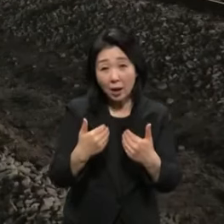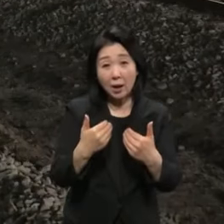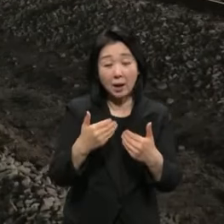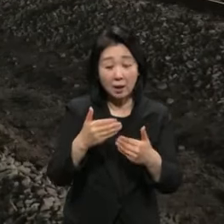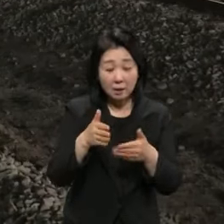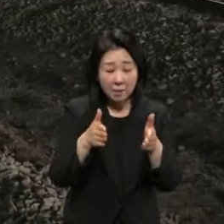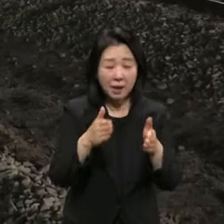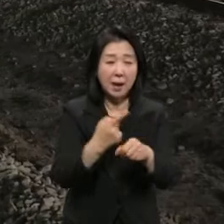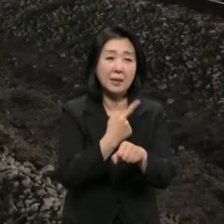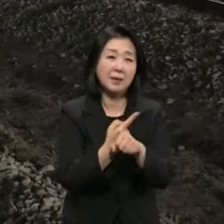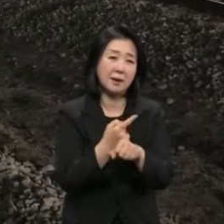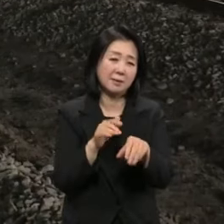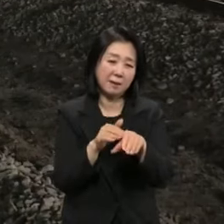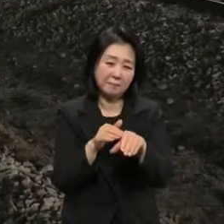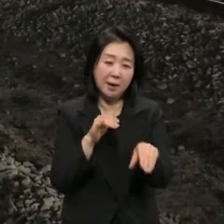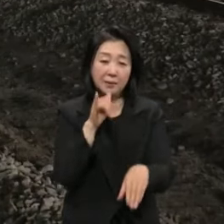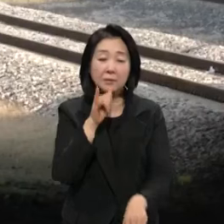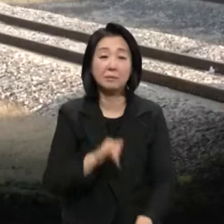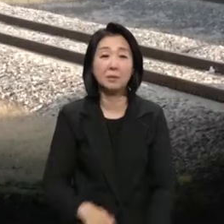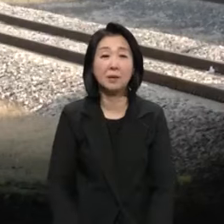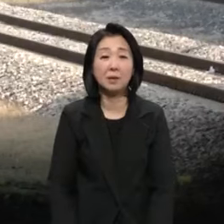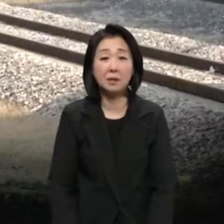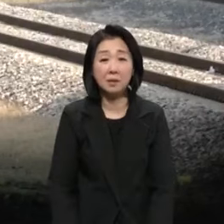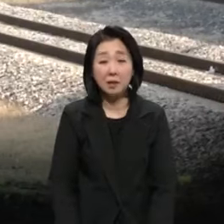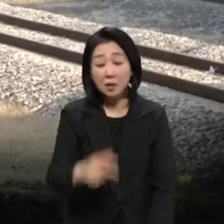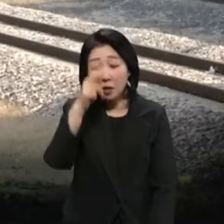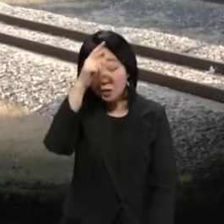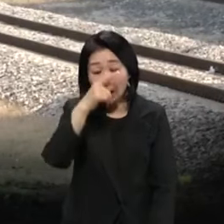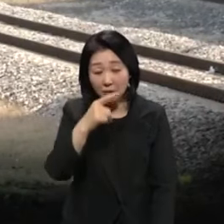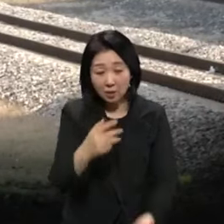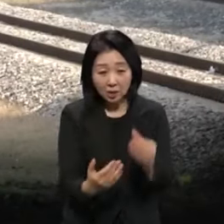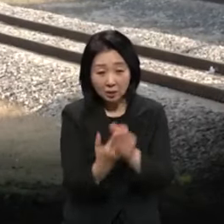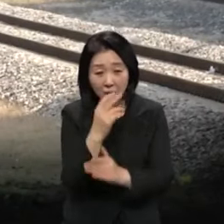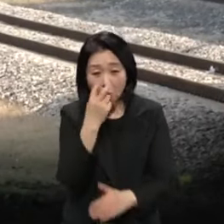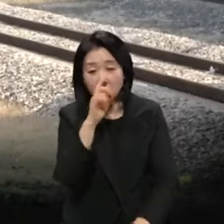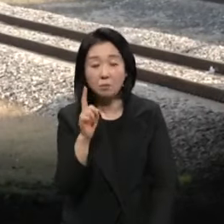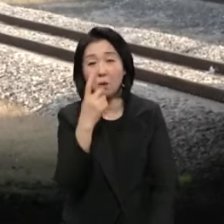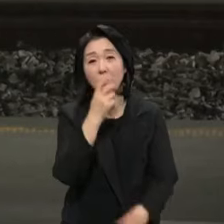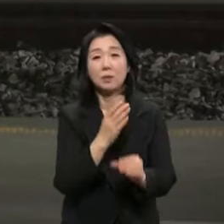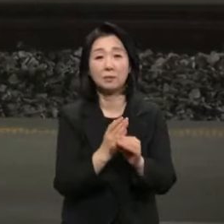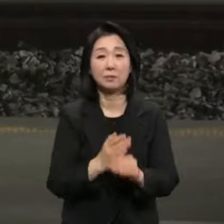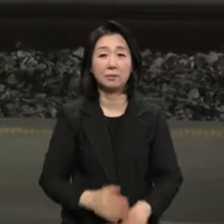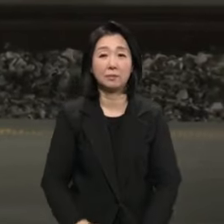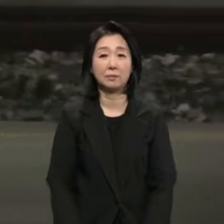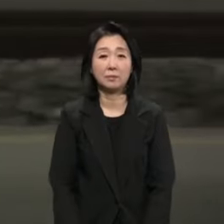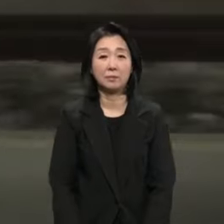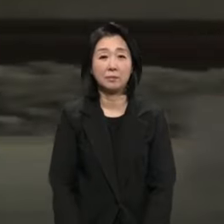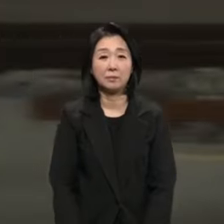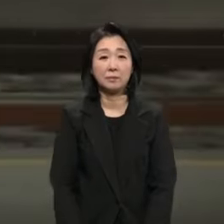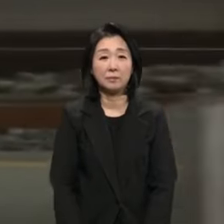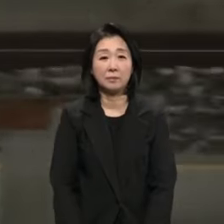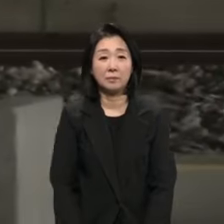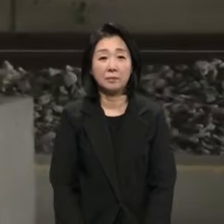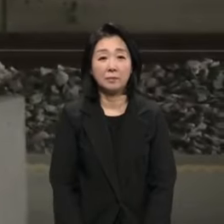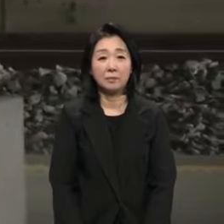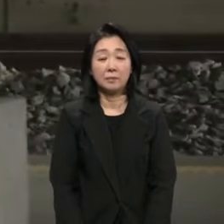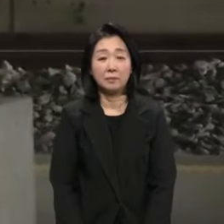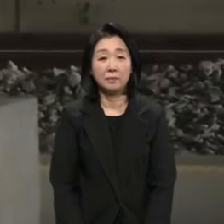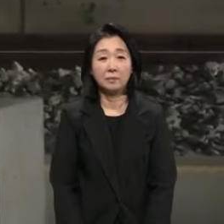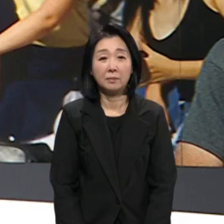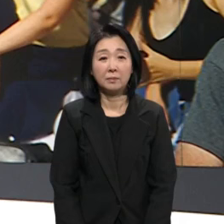1시간가량 지연됐습니다. 경찰은 정확한 사고 경위를 조사 중입니다. JTBC 정혜성입니다.